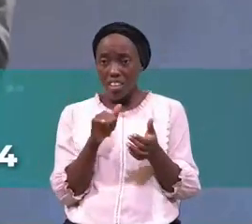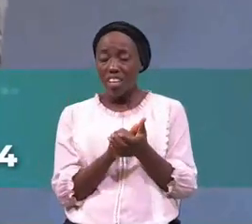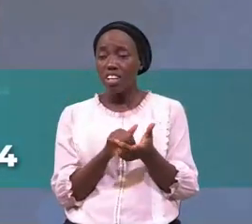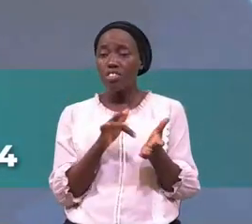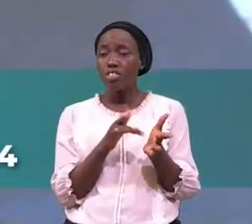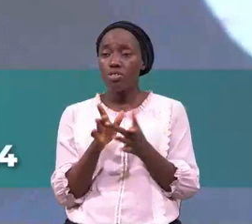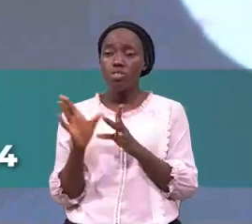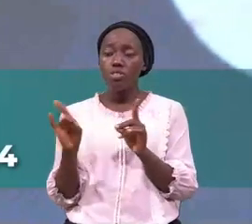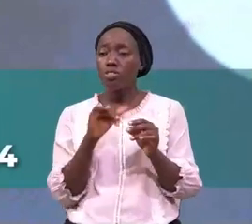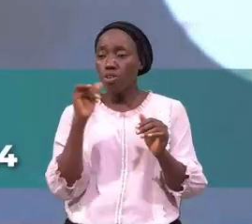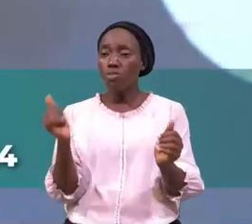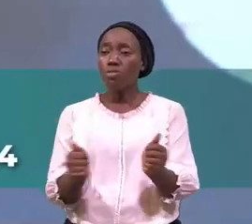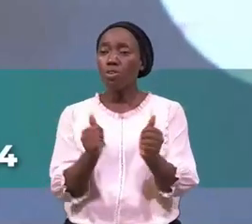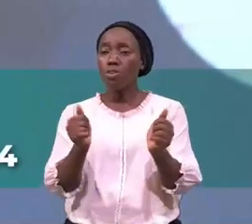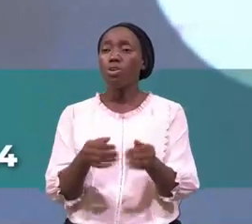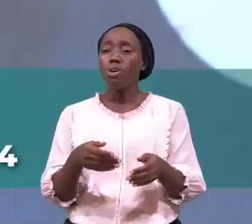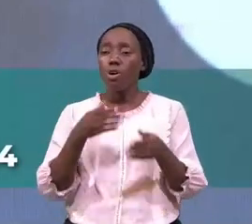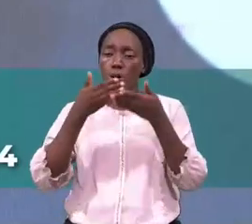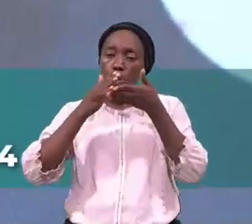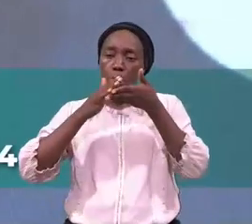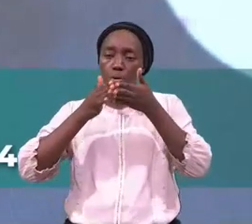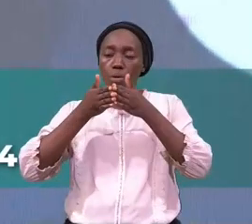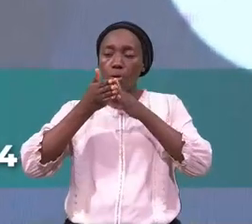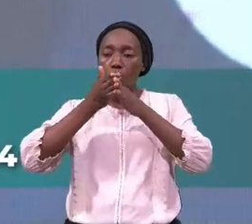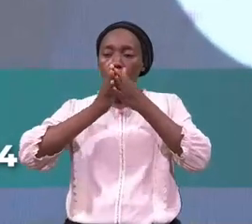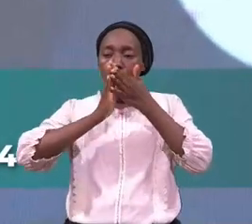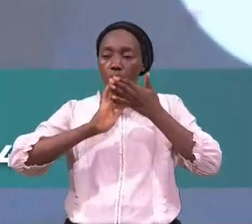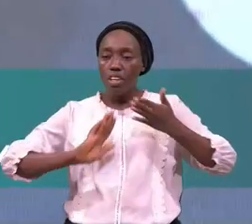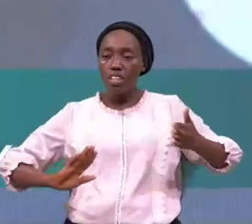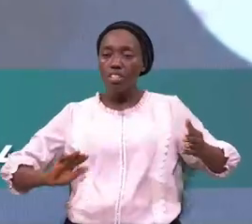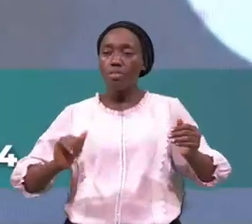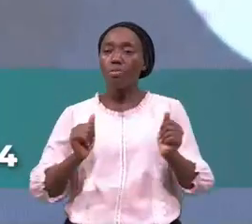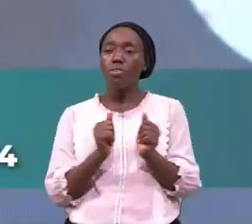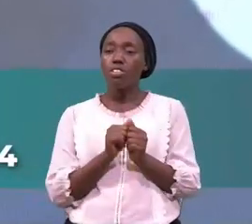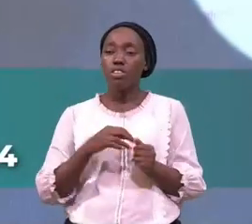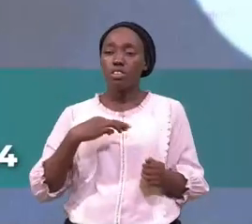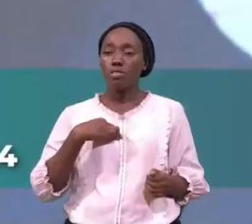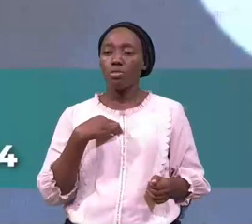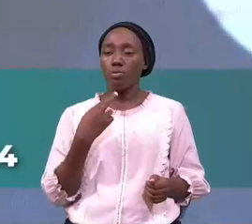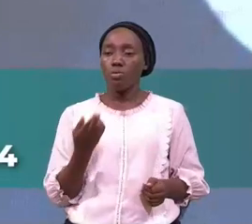Jésus n'a pas recherché la paix avec les pharisiens. Il les a regardés.